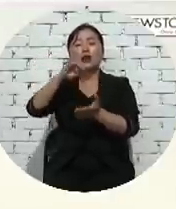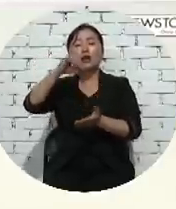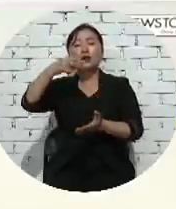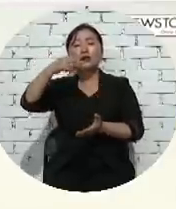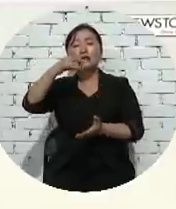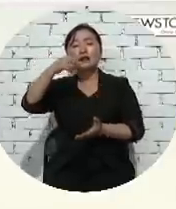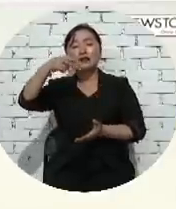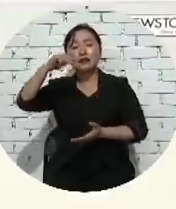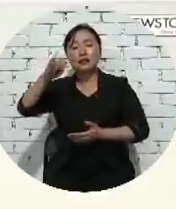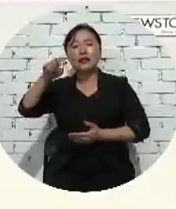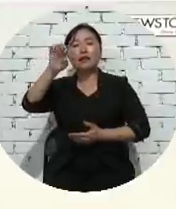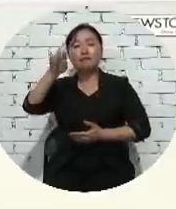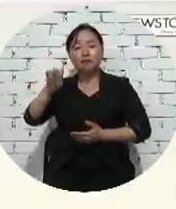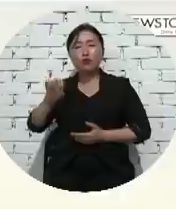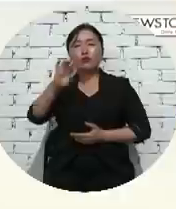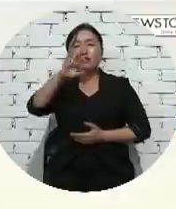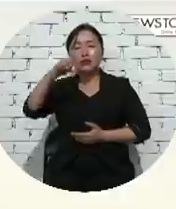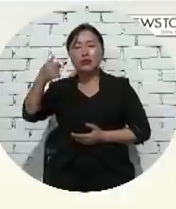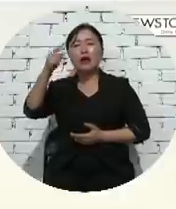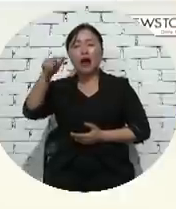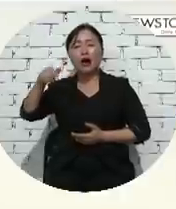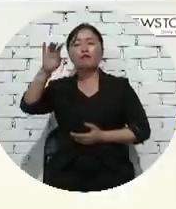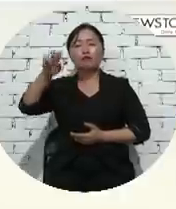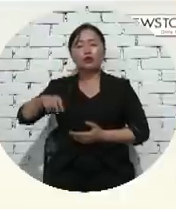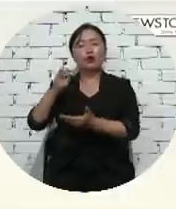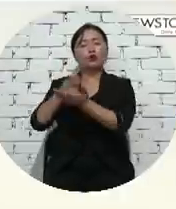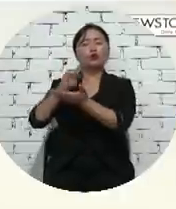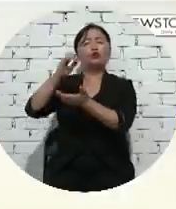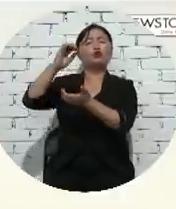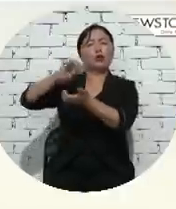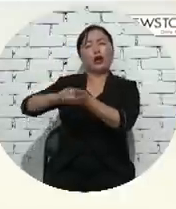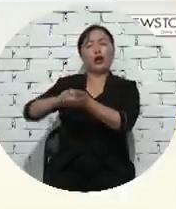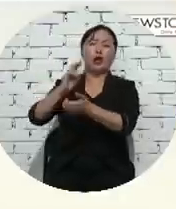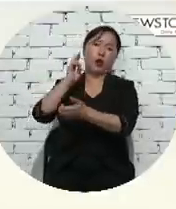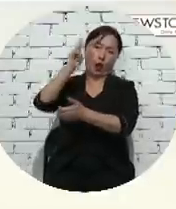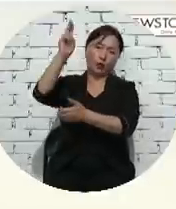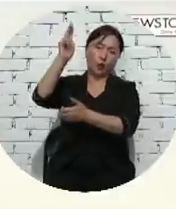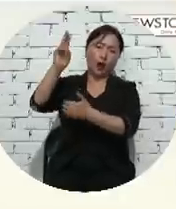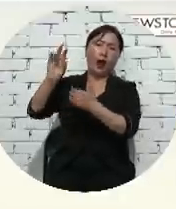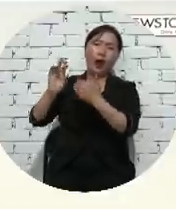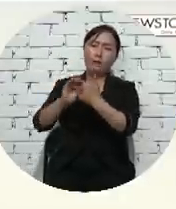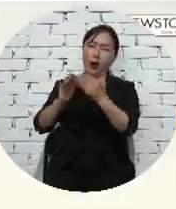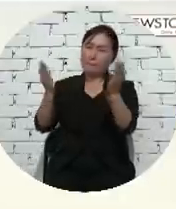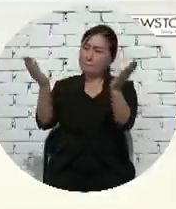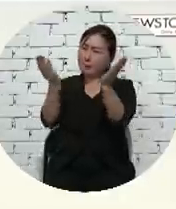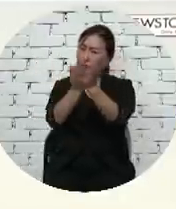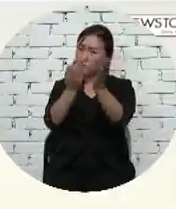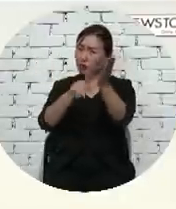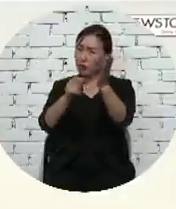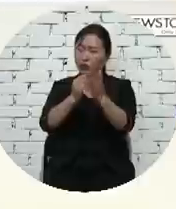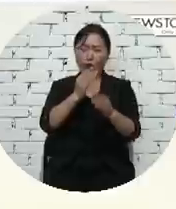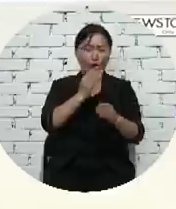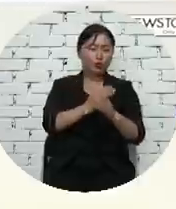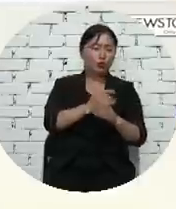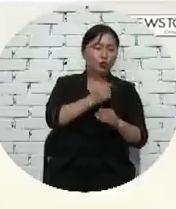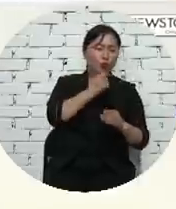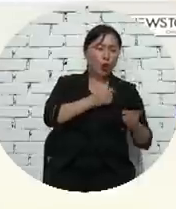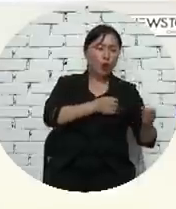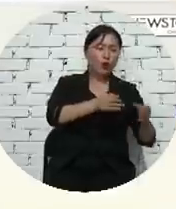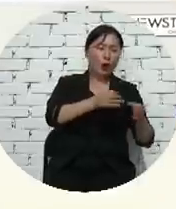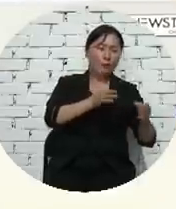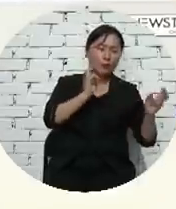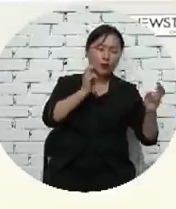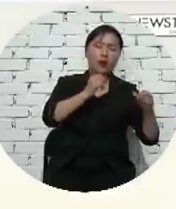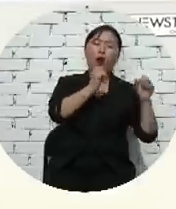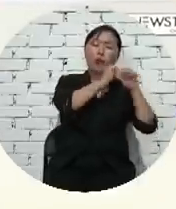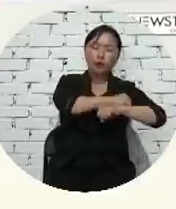그 식품의약국의 규제 기준이 너무 과도하면 이걸 맞추기 위해서 예. 중소기업들이 없어지고 독과점이